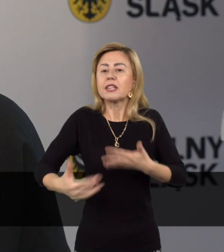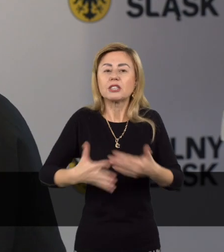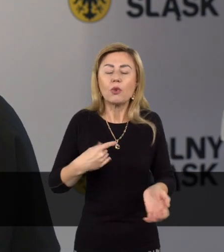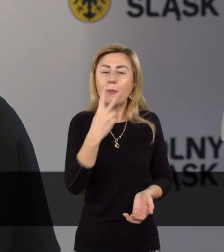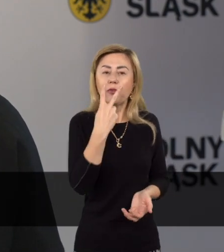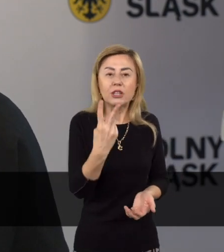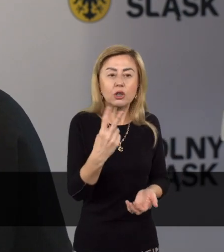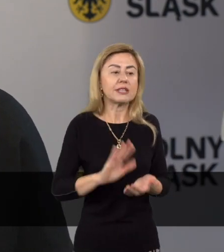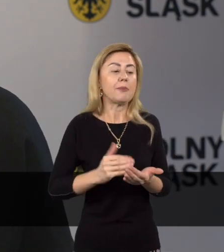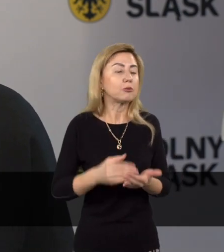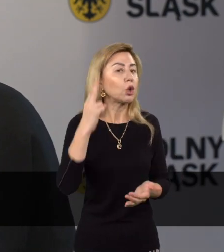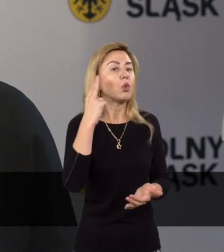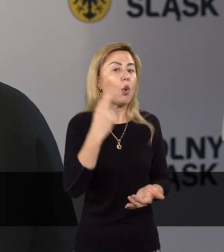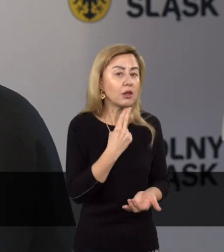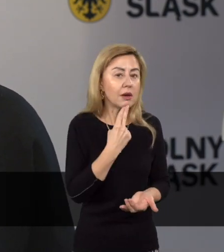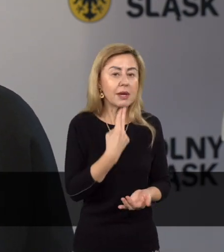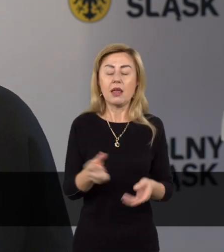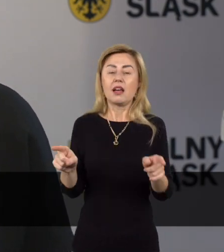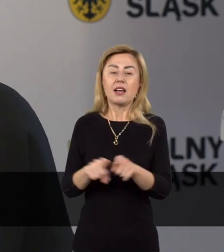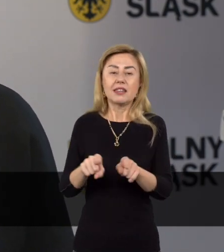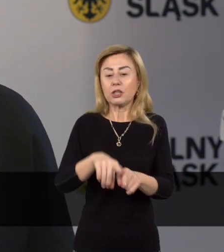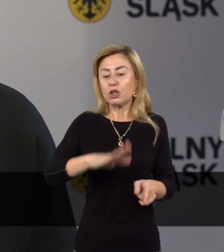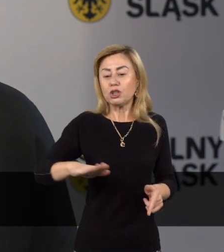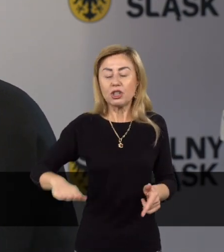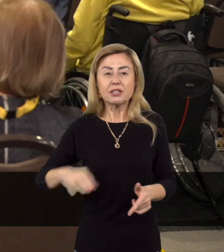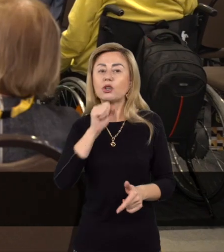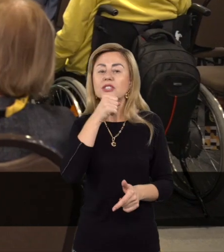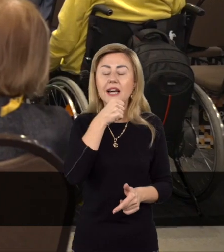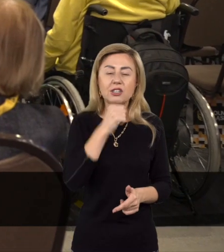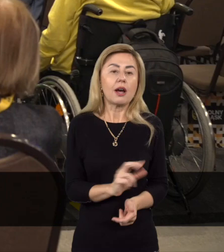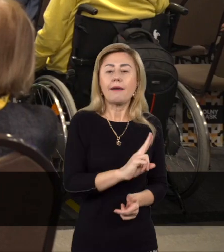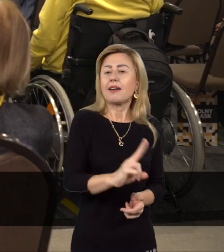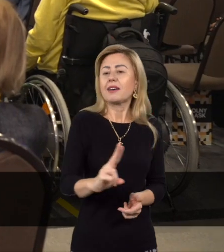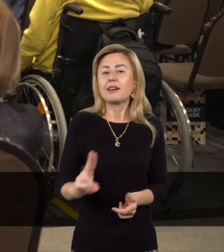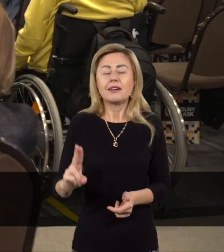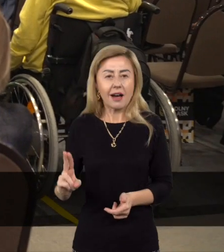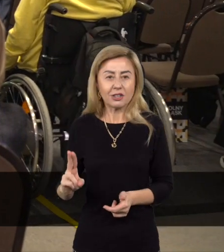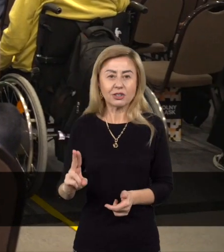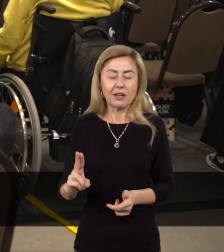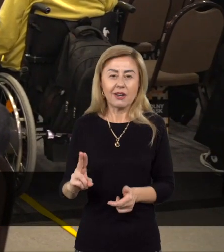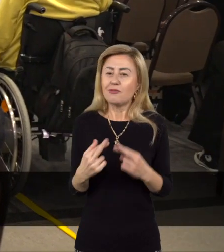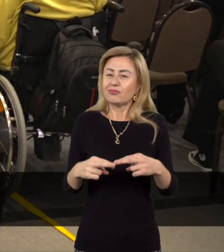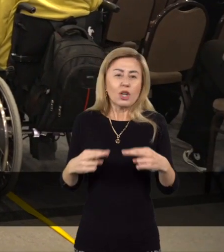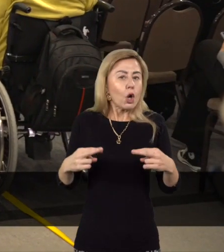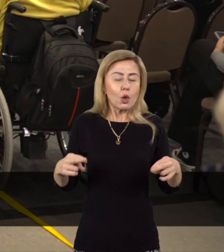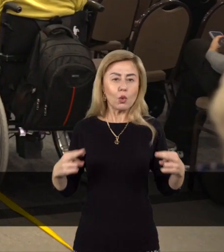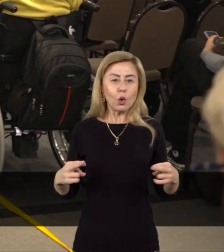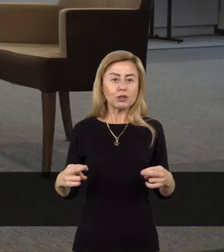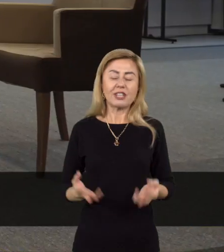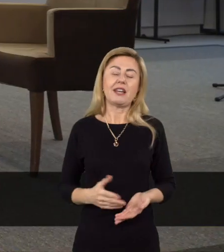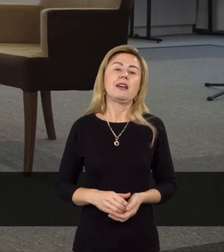niedowidząca, niedosłysząca, osoba starsza, dziecko. Musimy patrzeć, że użytkownik jest różny,